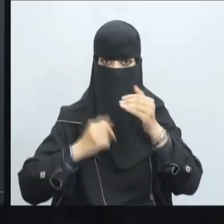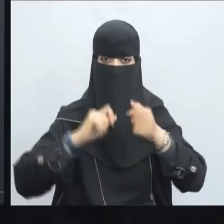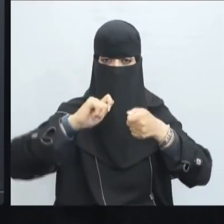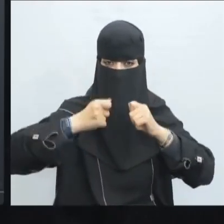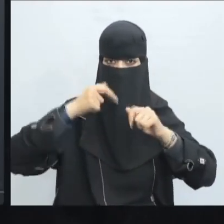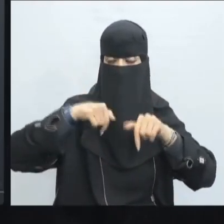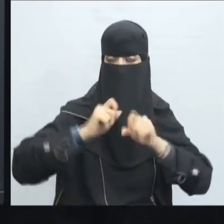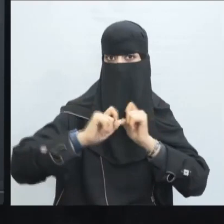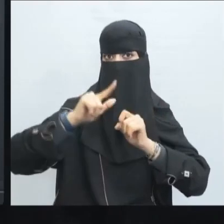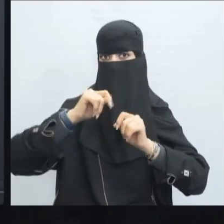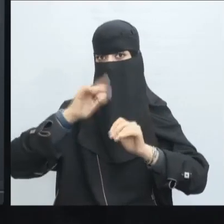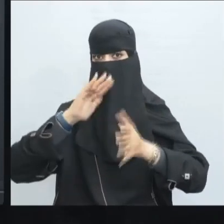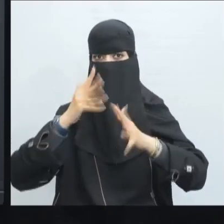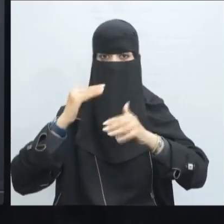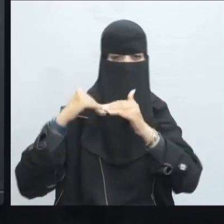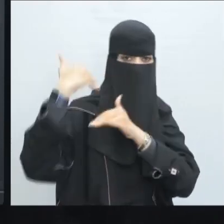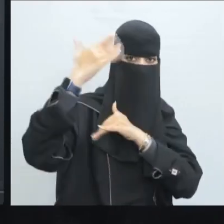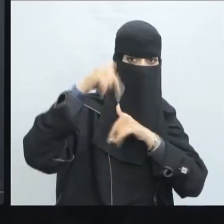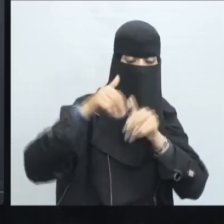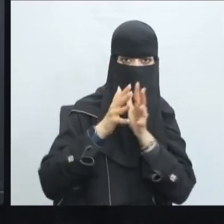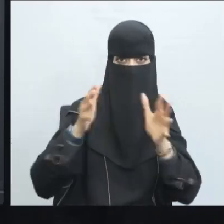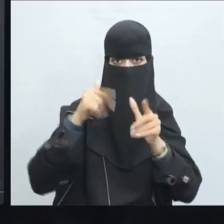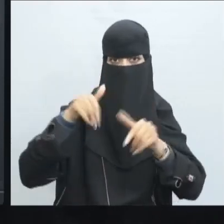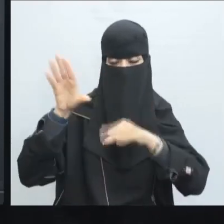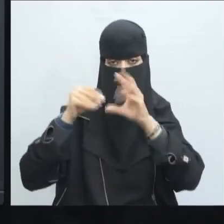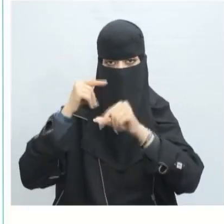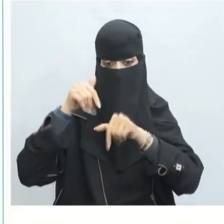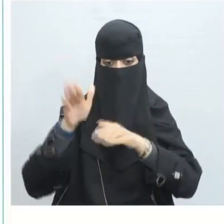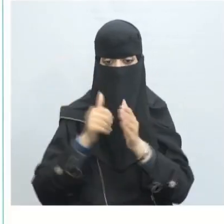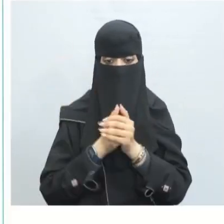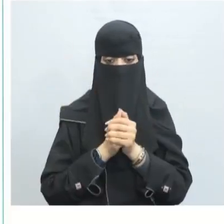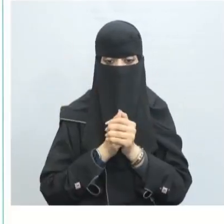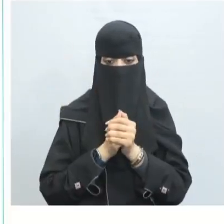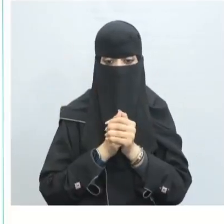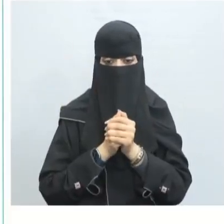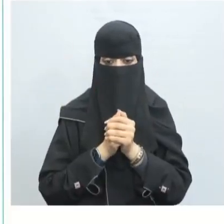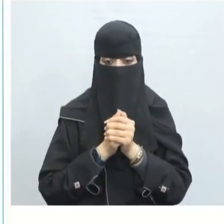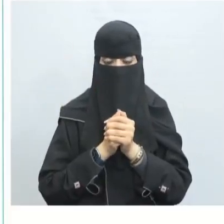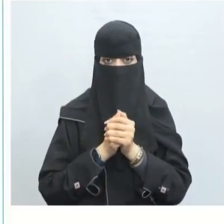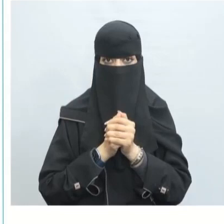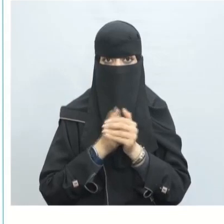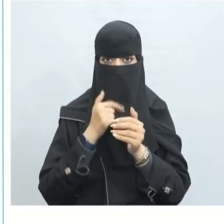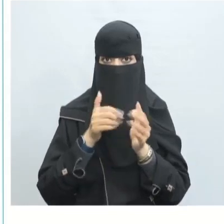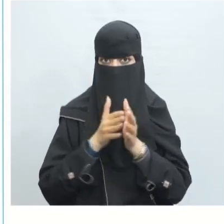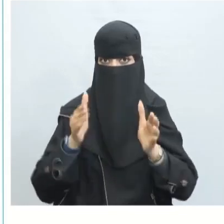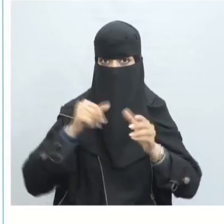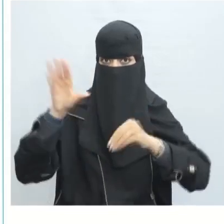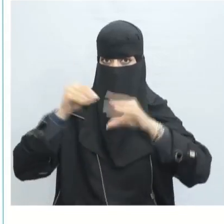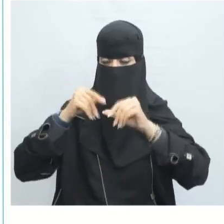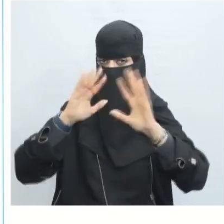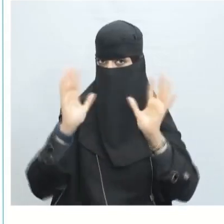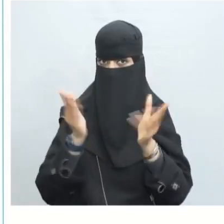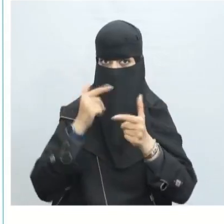تظهر لدينا بعض التصورات عن حجم السوق ذكرنا حجم السوق في اي فعاليه او